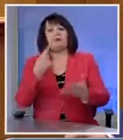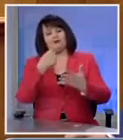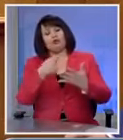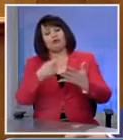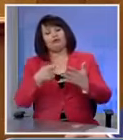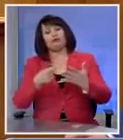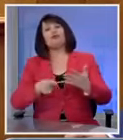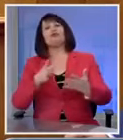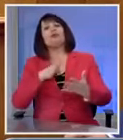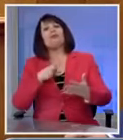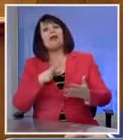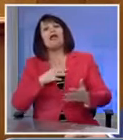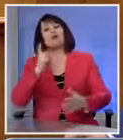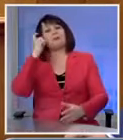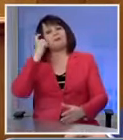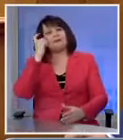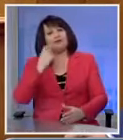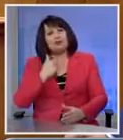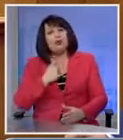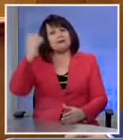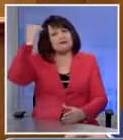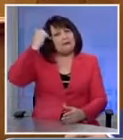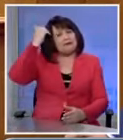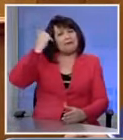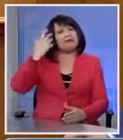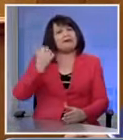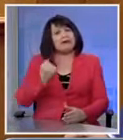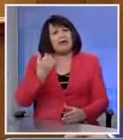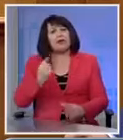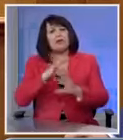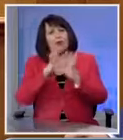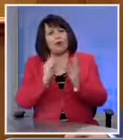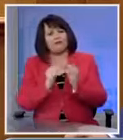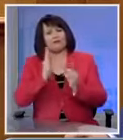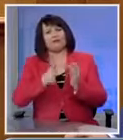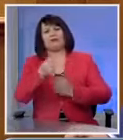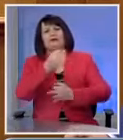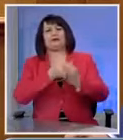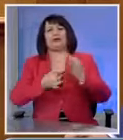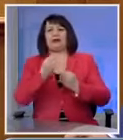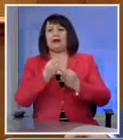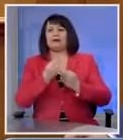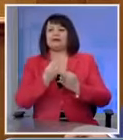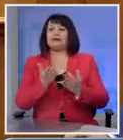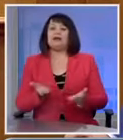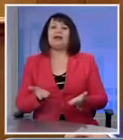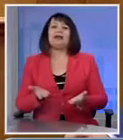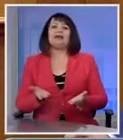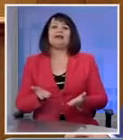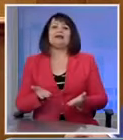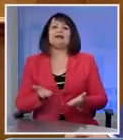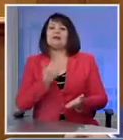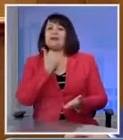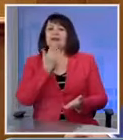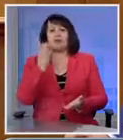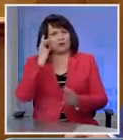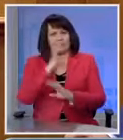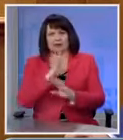προθέσεις της, ποιες είναι οι σκέψεις στο πίσω μέρος του μυαλού μας. Όλα αυτά μπορεί να τα λέτε. Αυτό το οποίο δεν μπορεί να